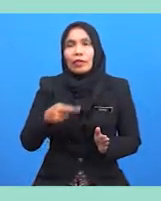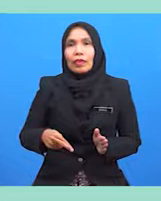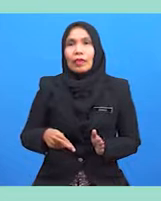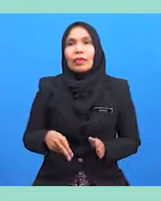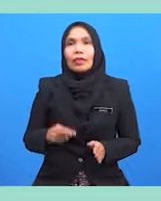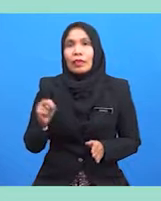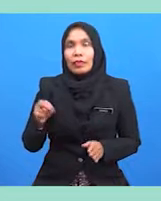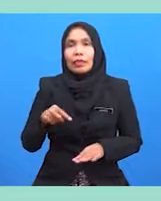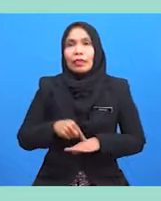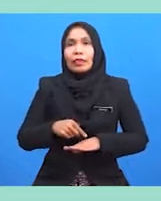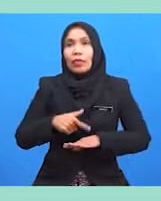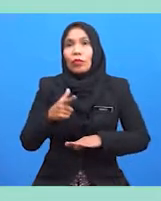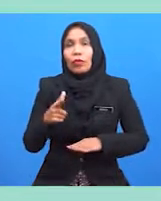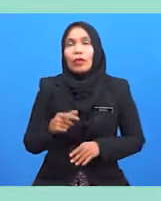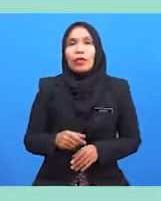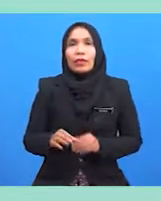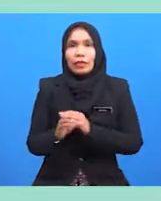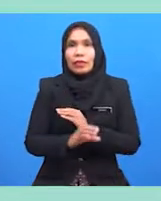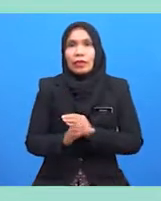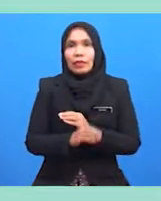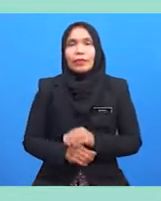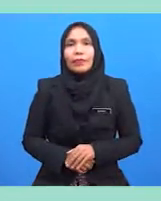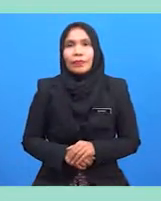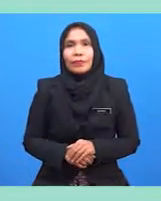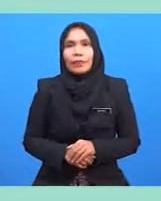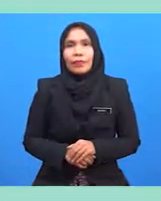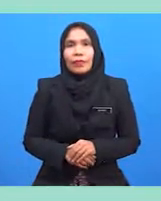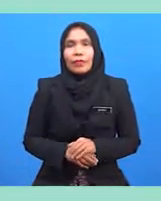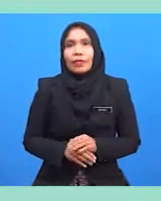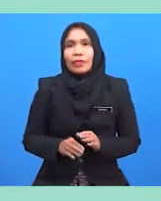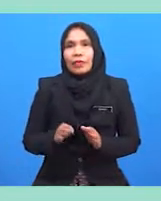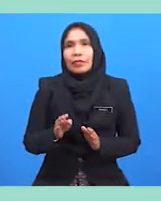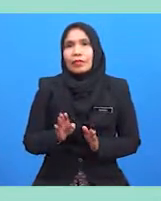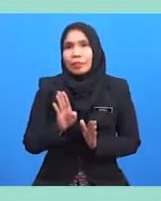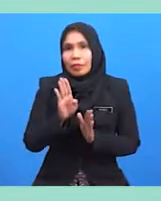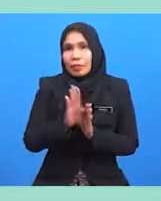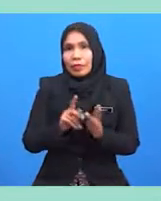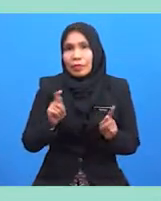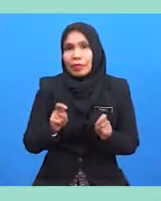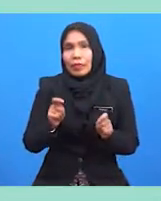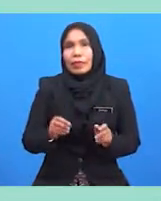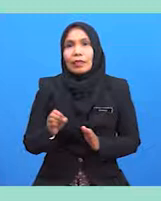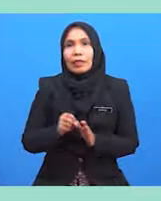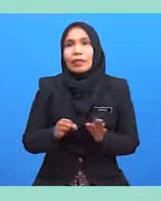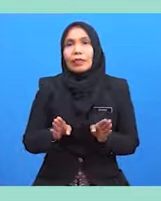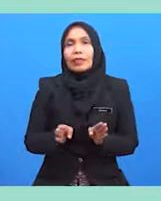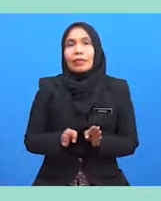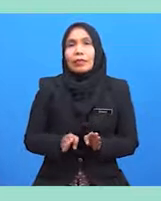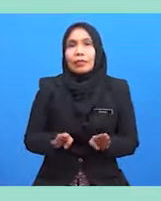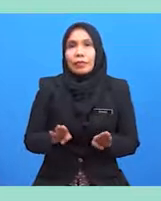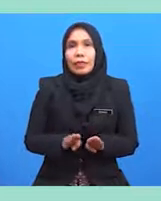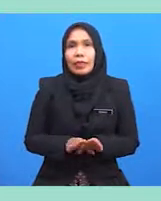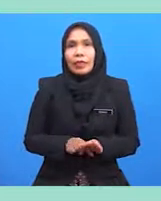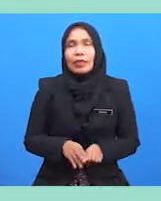Bank Pusat bertindak sebagai penasihat dan ejen kerajaan untuk